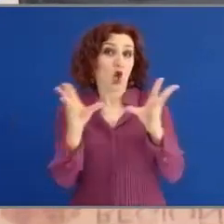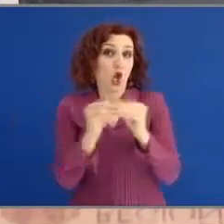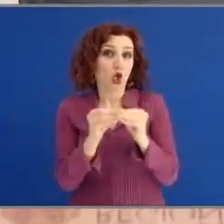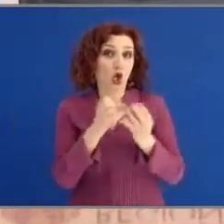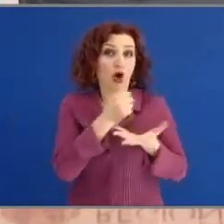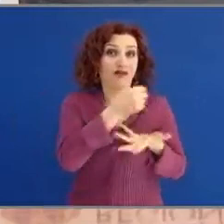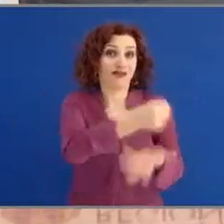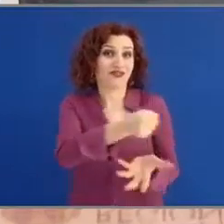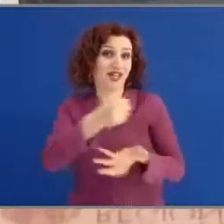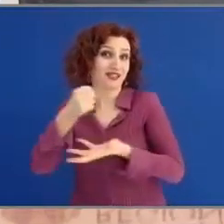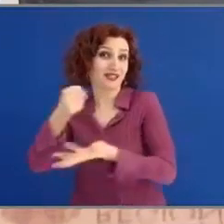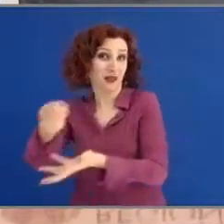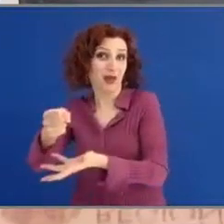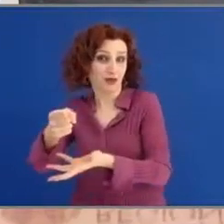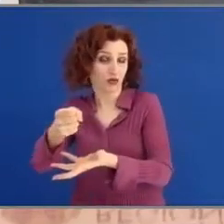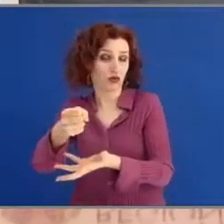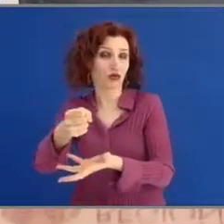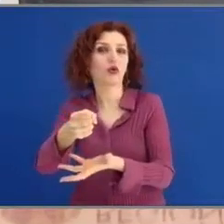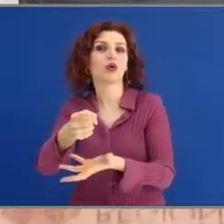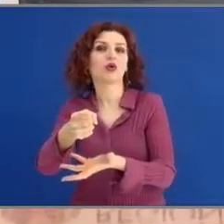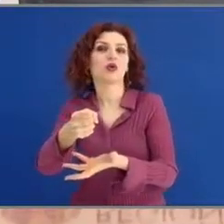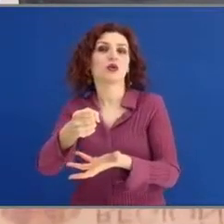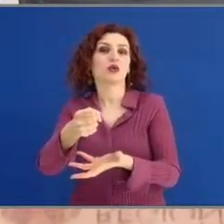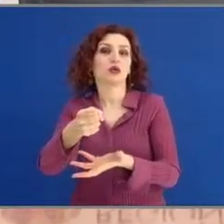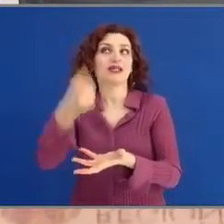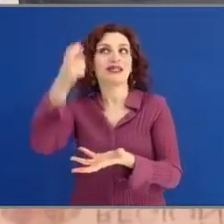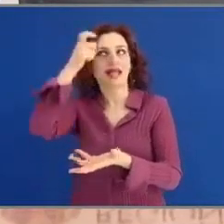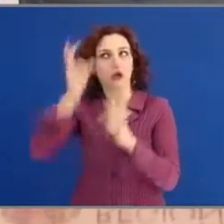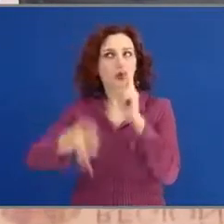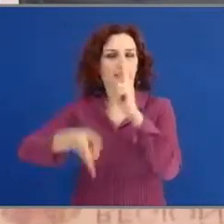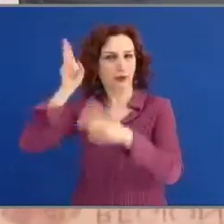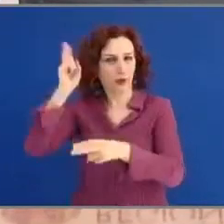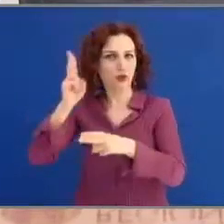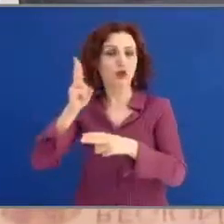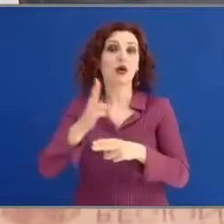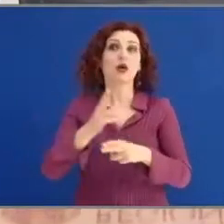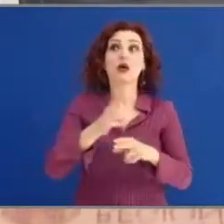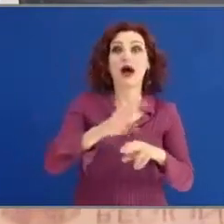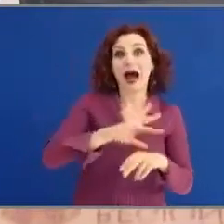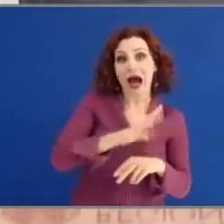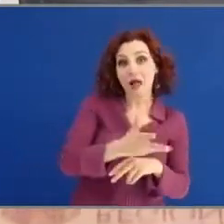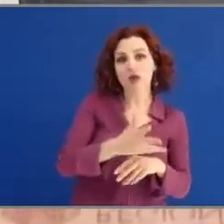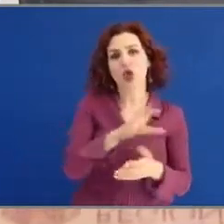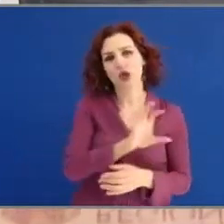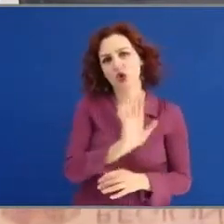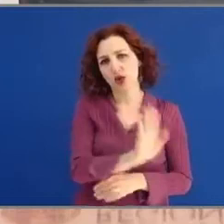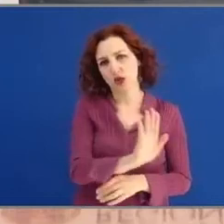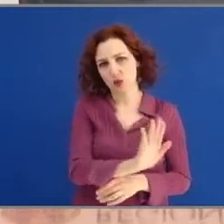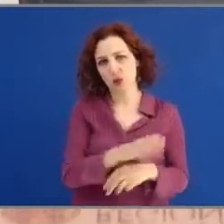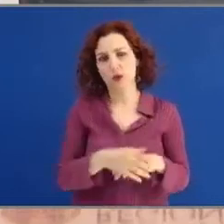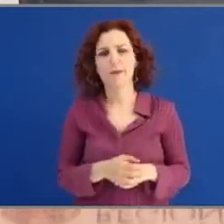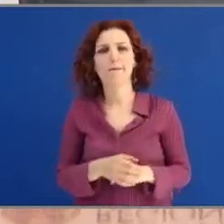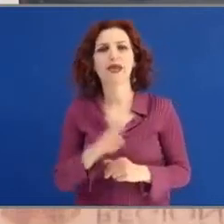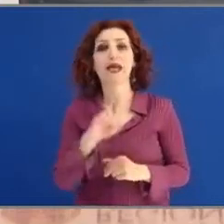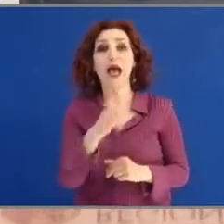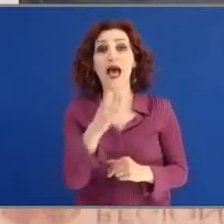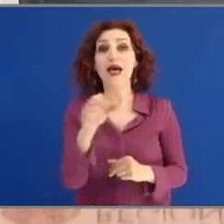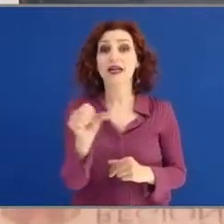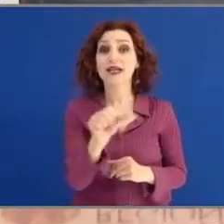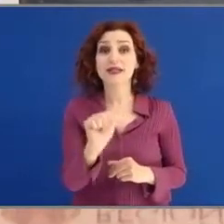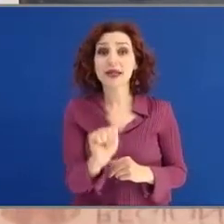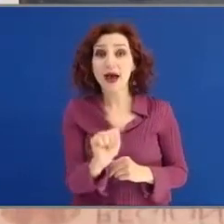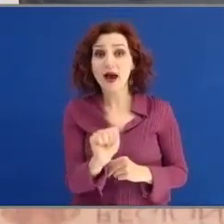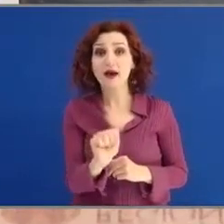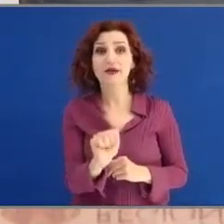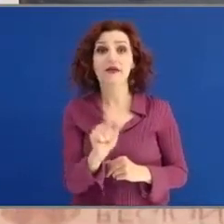in gran parte Stato e la parte rimanente Regione. Per quanto riguarda le RSA ci sarà, ma soprattutto